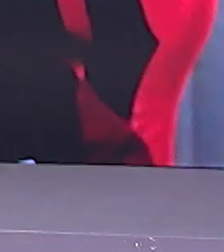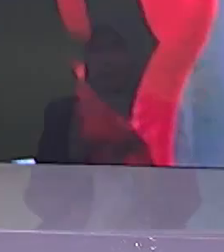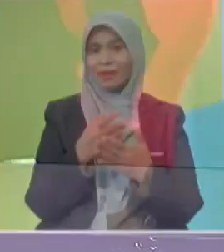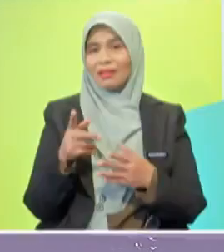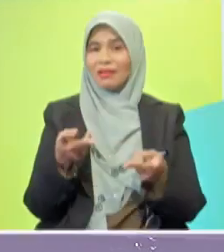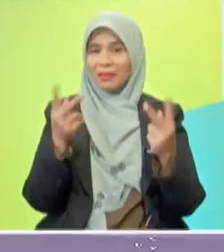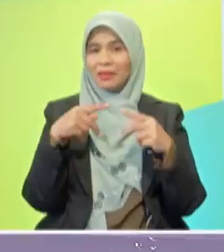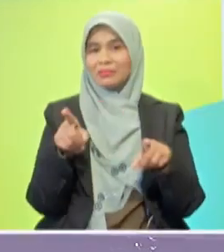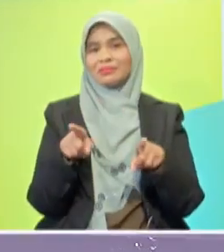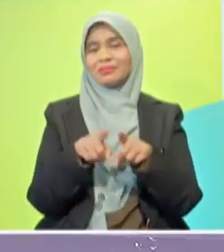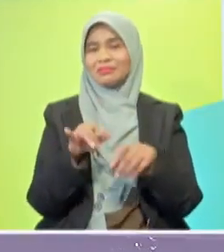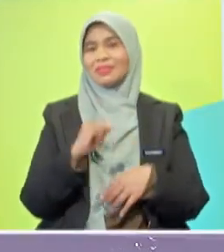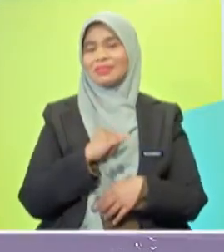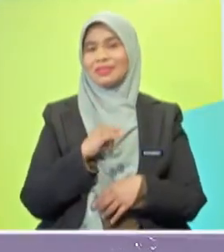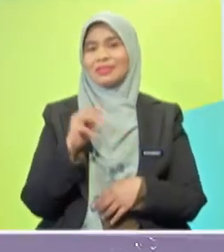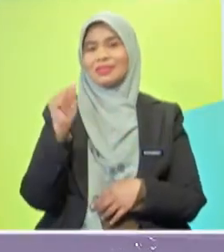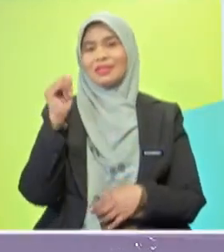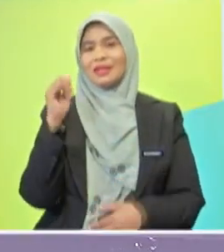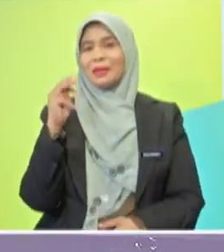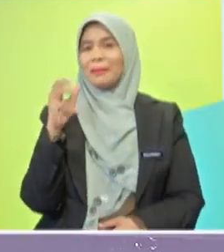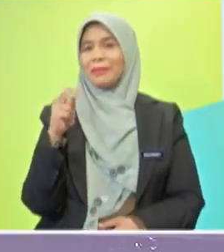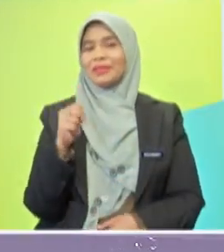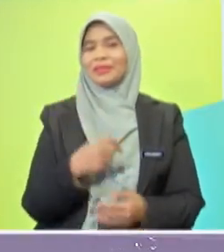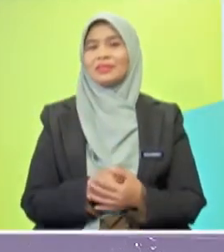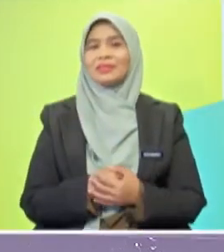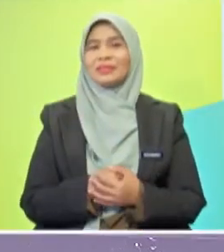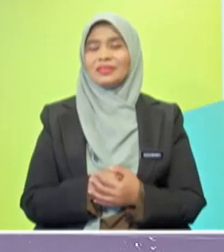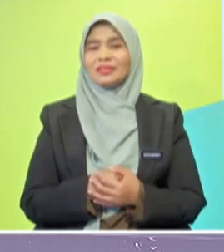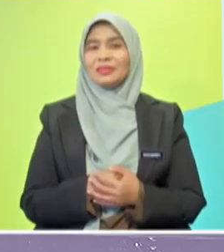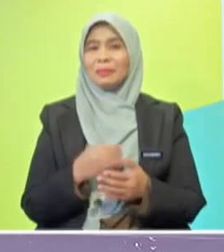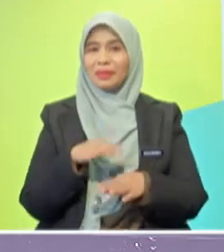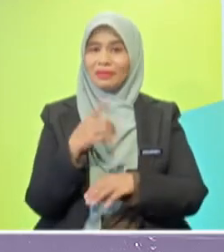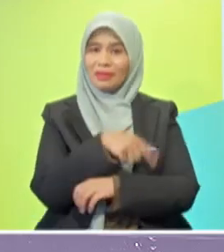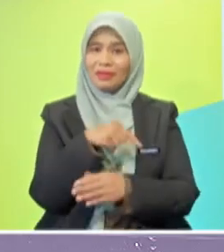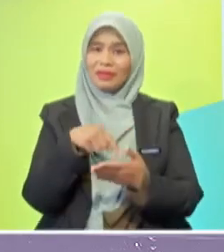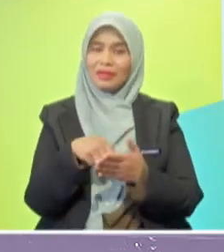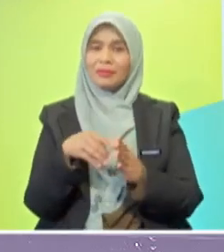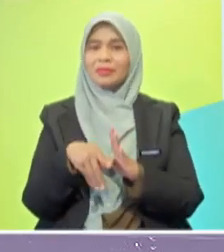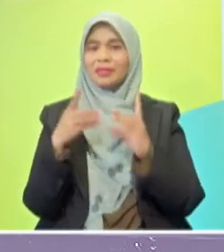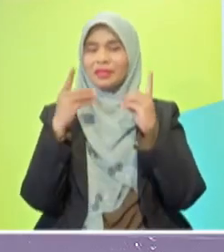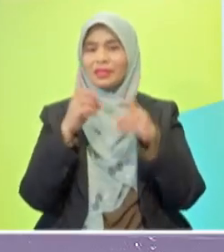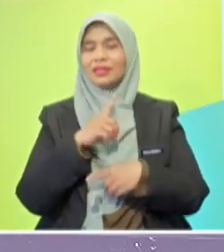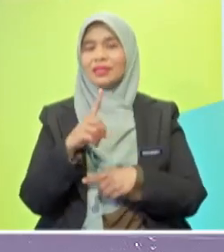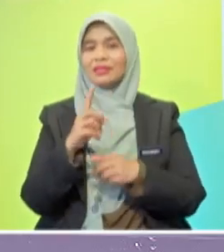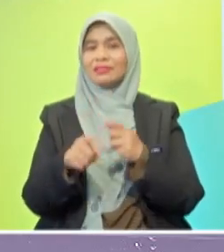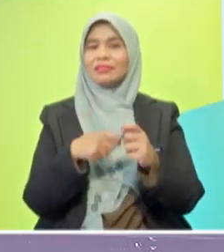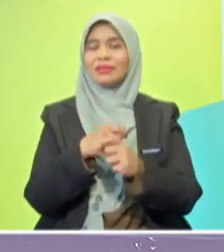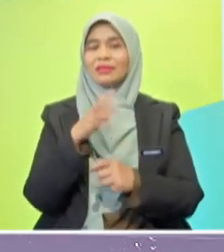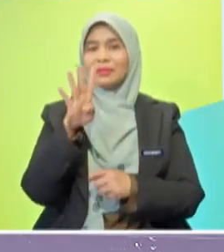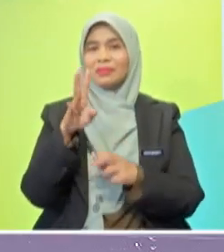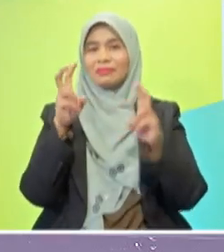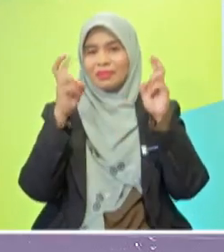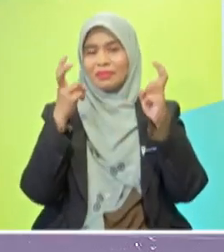Kembali bersama saya Aiman Sufian Azman di Didik TV KPM. Pada hari ini dalam mata pelajaran Pendidikan Islam tahun 4, topiknya